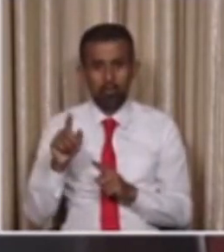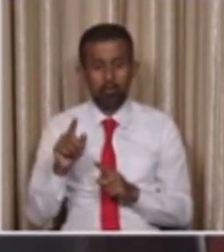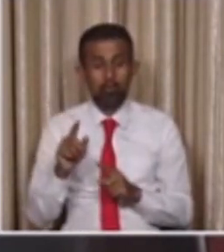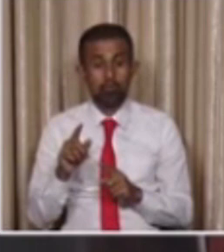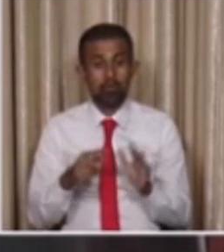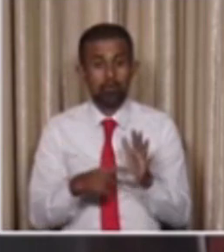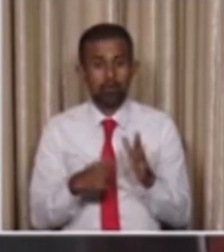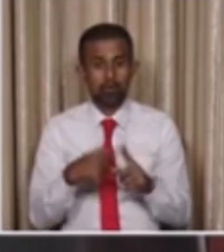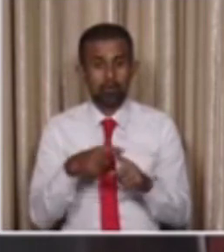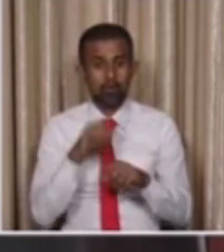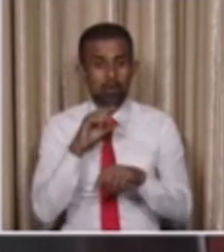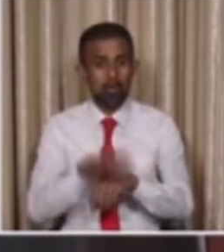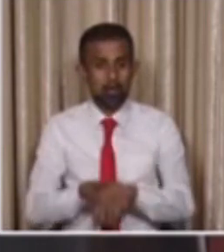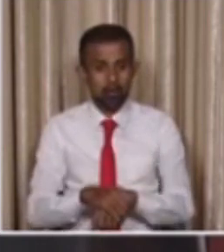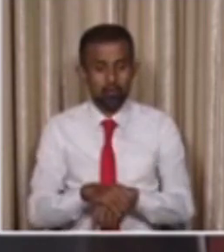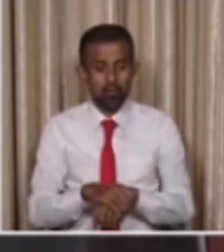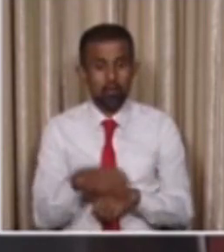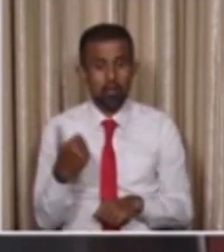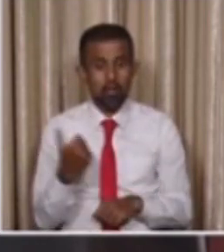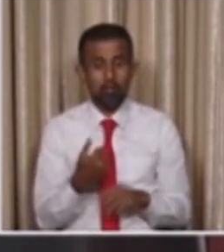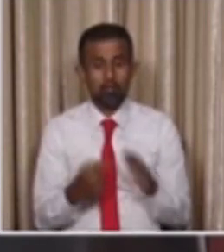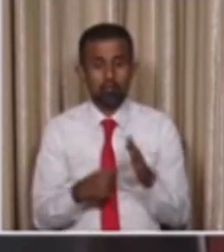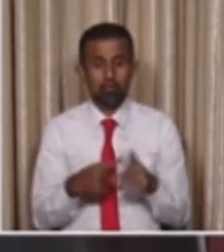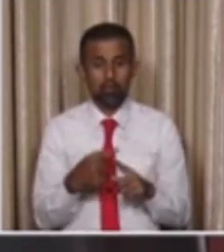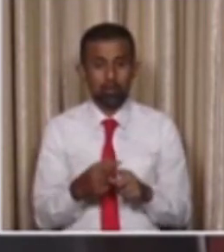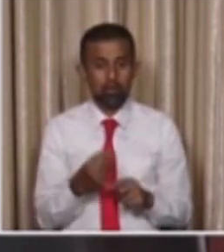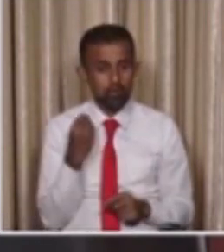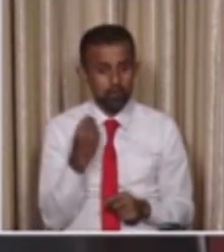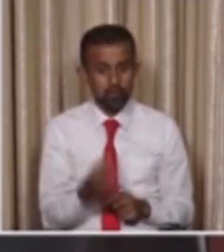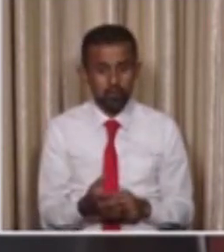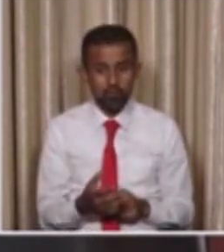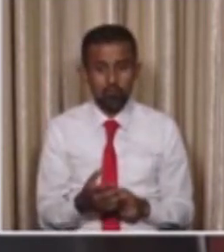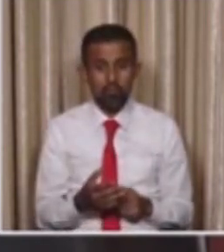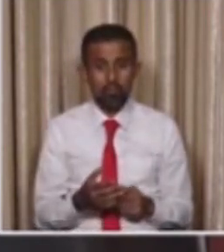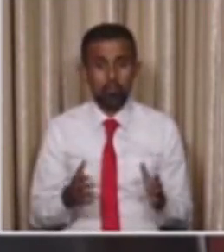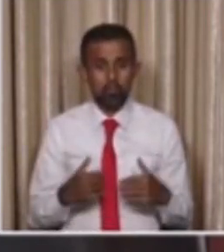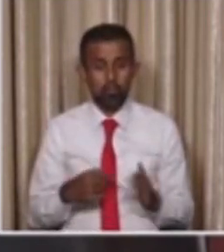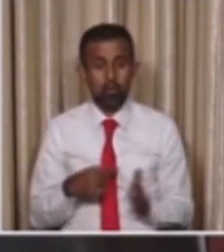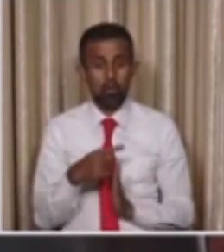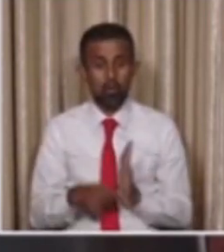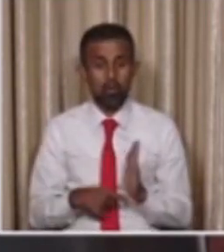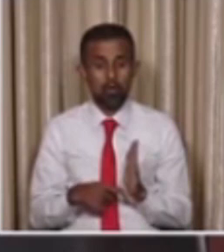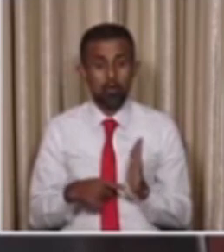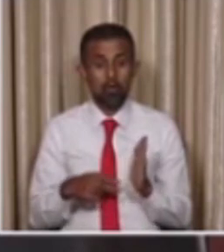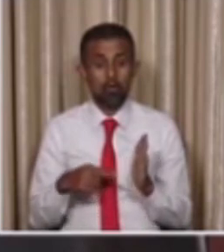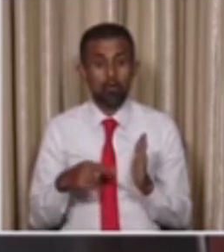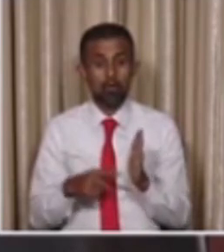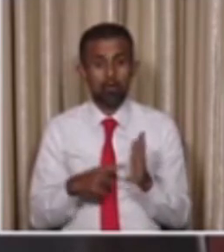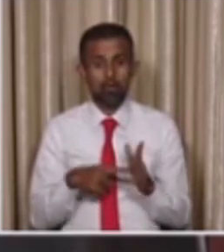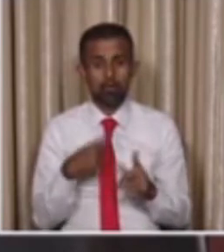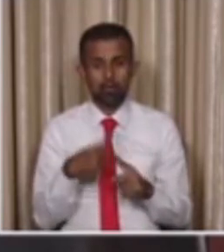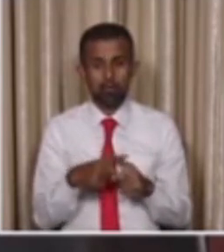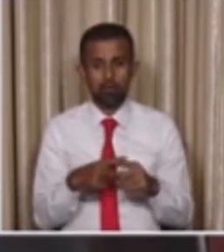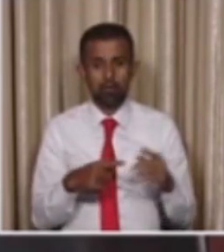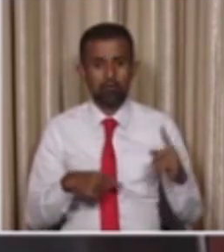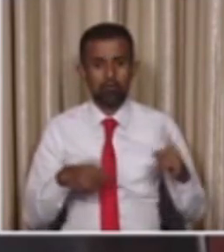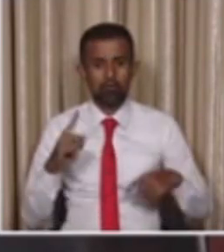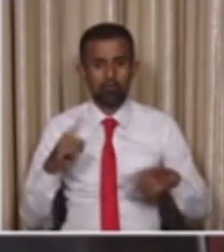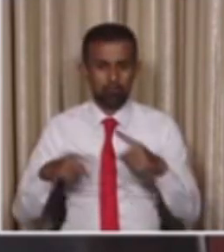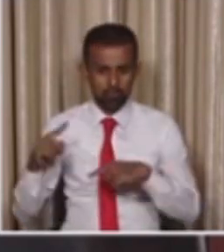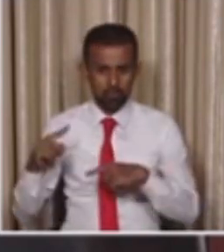කරලා දැල එලන එක, අලුතෙන් බදු හඳුන්වා දෙන එක, ඒවා විතරක් නෙමෙයි මේ රටේ තිබුණු බදු සංහිතුවේ තිබුණ අසමතුලිතතාවය.